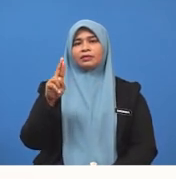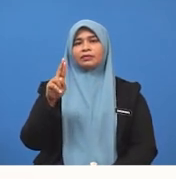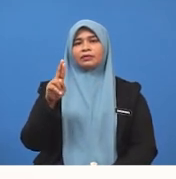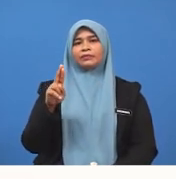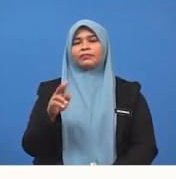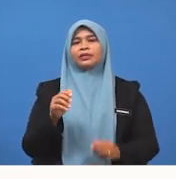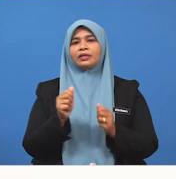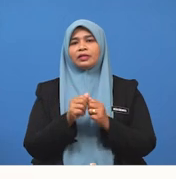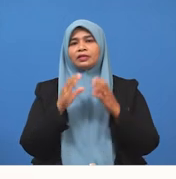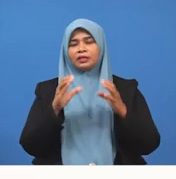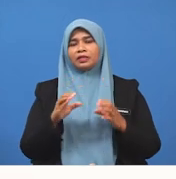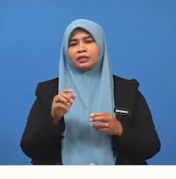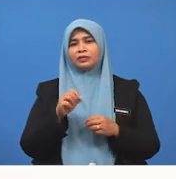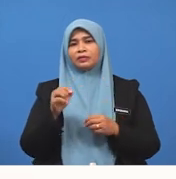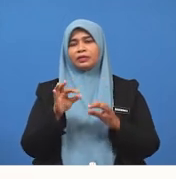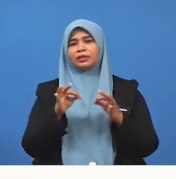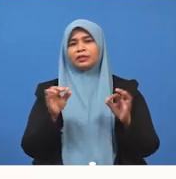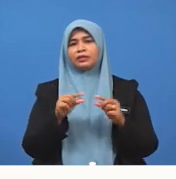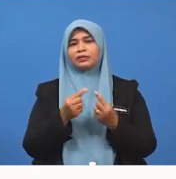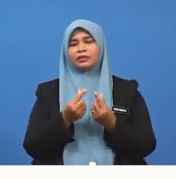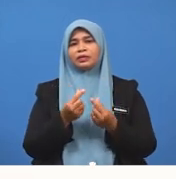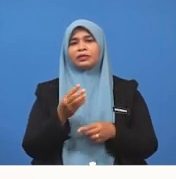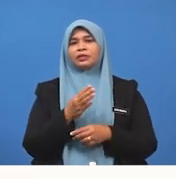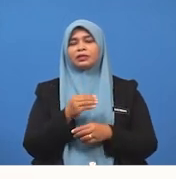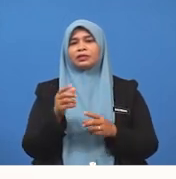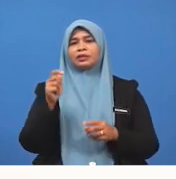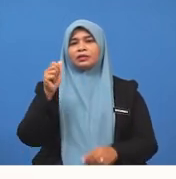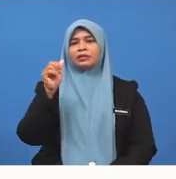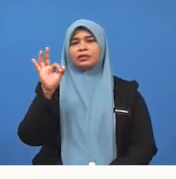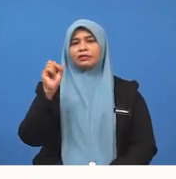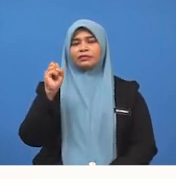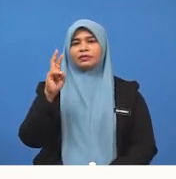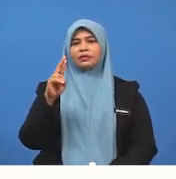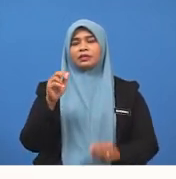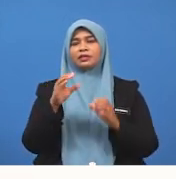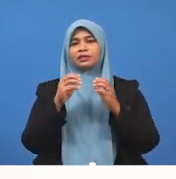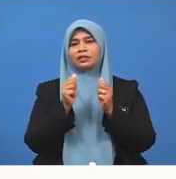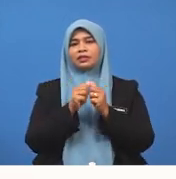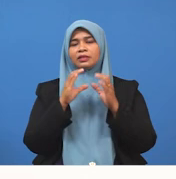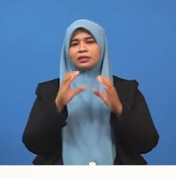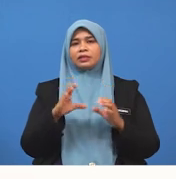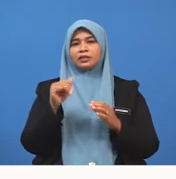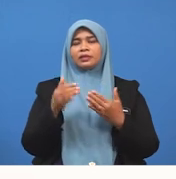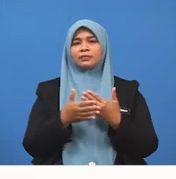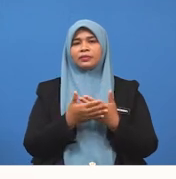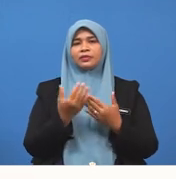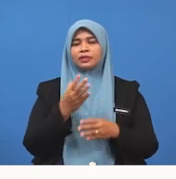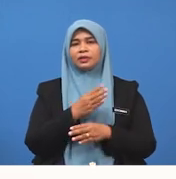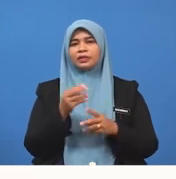ayat al-qur'an kemudian mentafsirkan nya dengan cara yang mudah dan ringkas